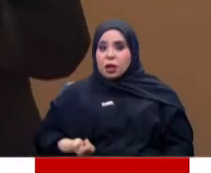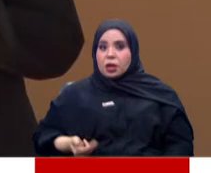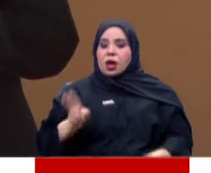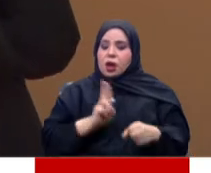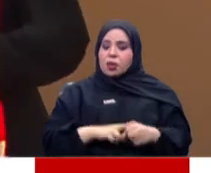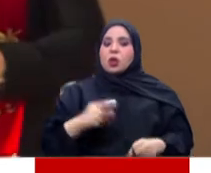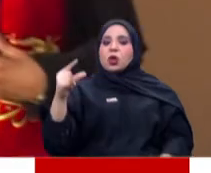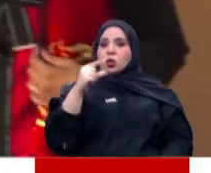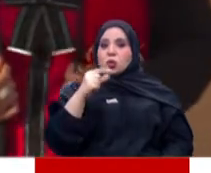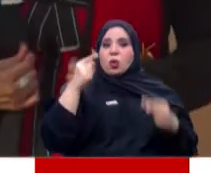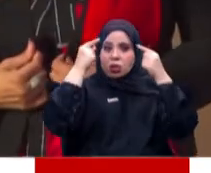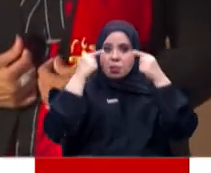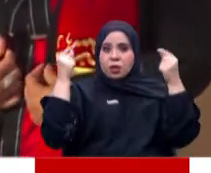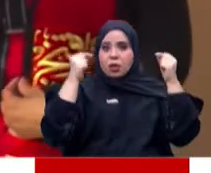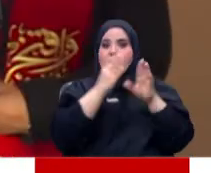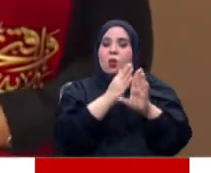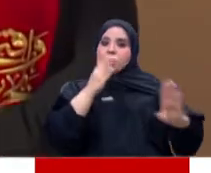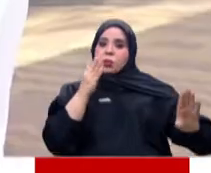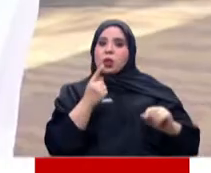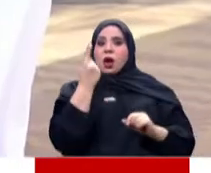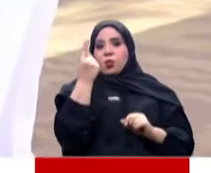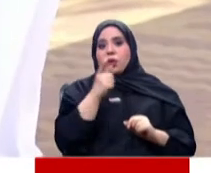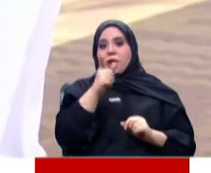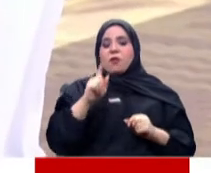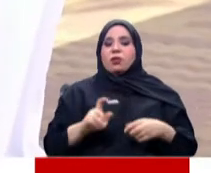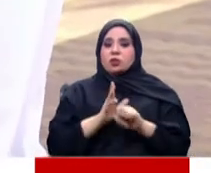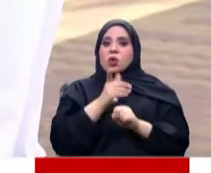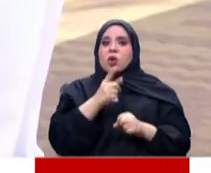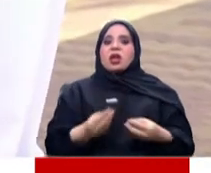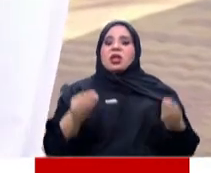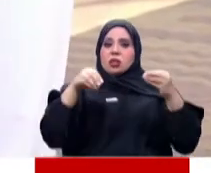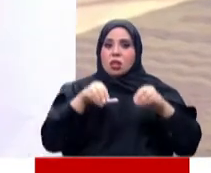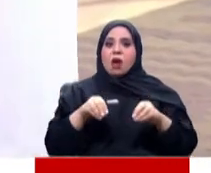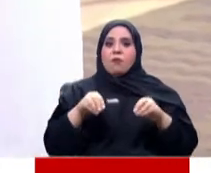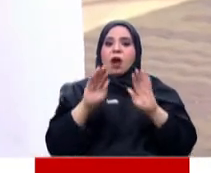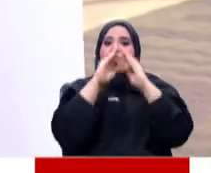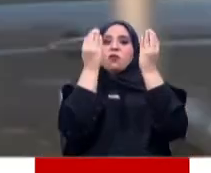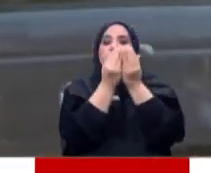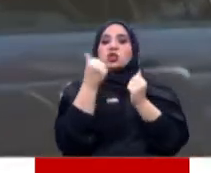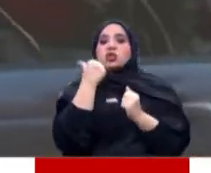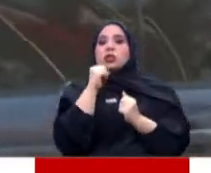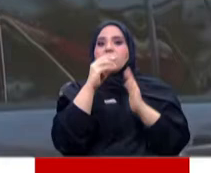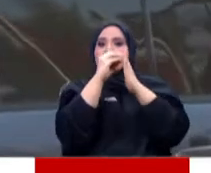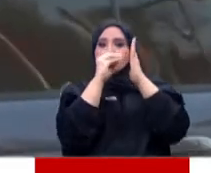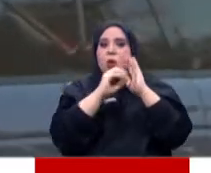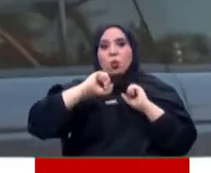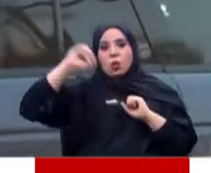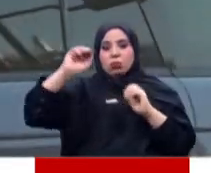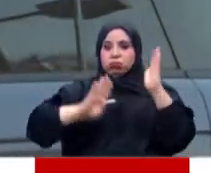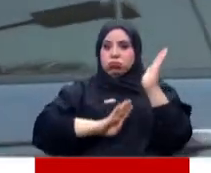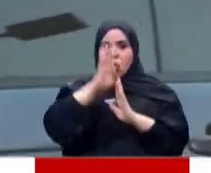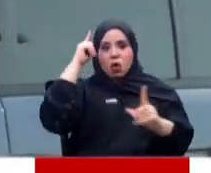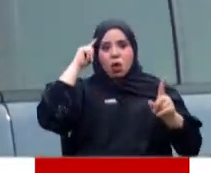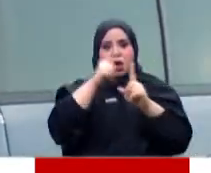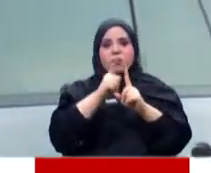في الصفوف الأمامية لمواجهة فيروس كورونا، أضافوا فصلا جديدا لسجل الوطن الحافل بالإنجازات، مشيرا إلى أن